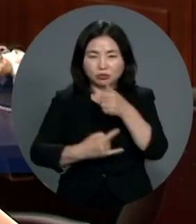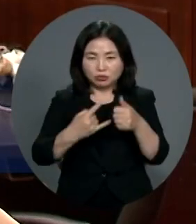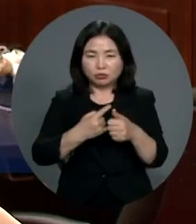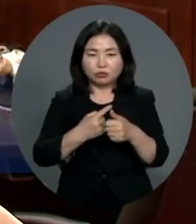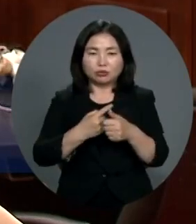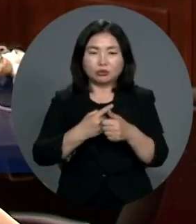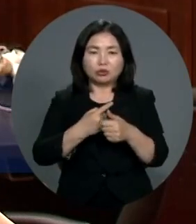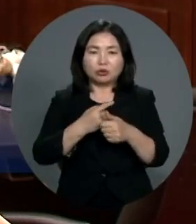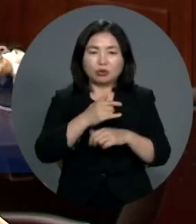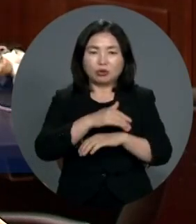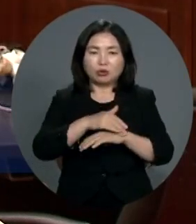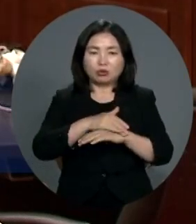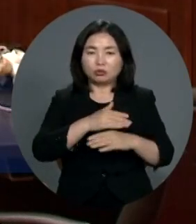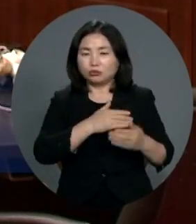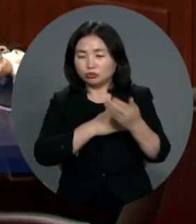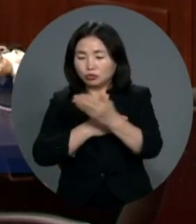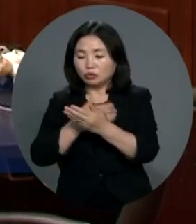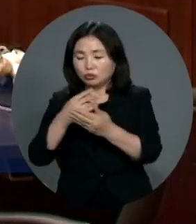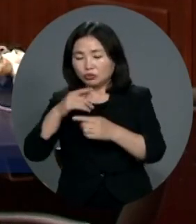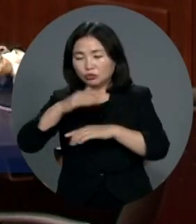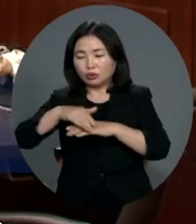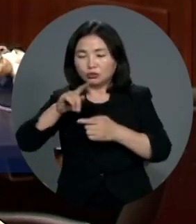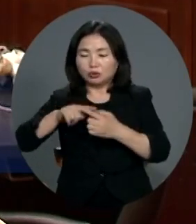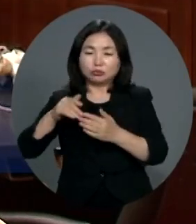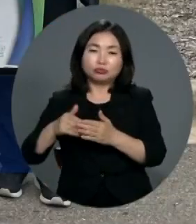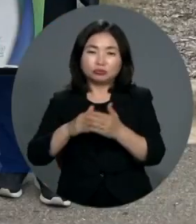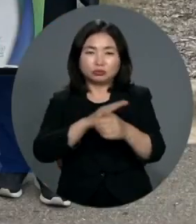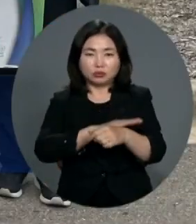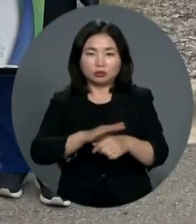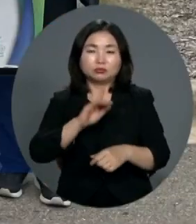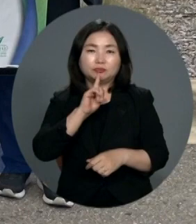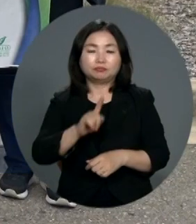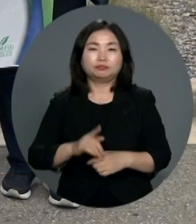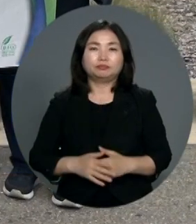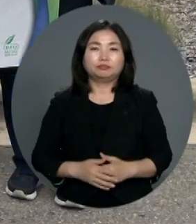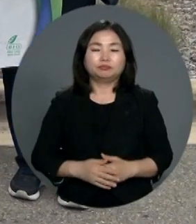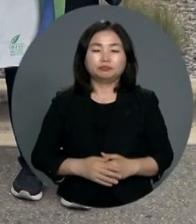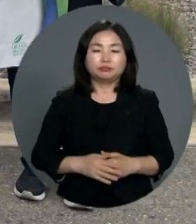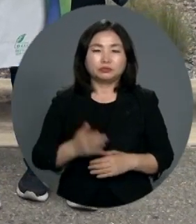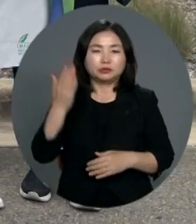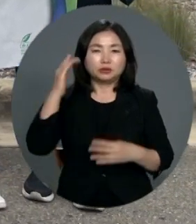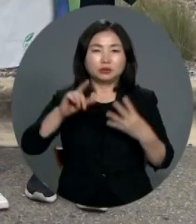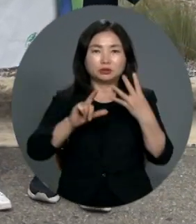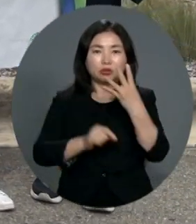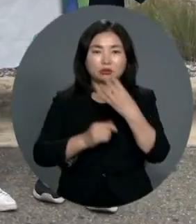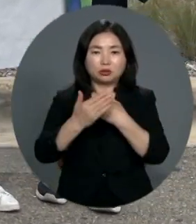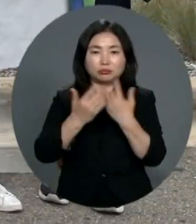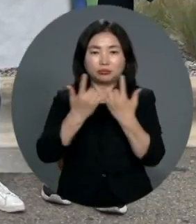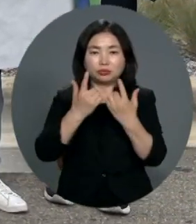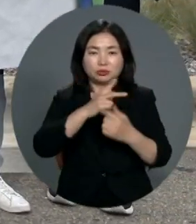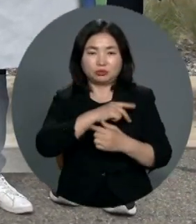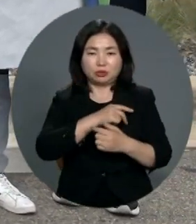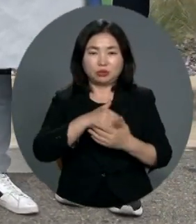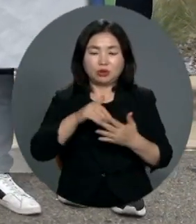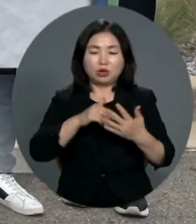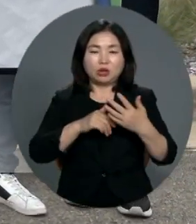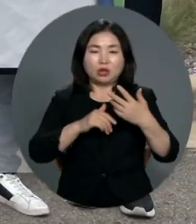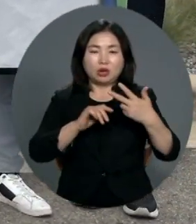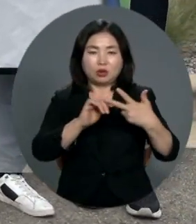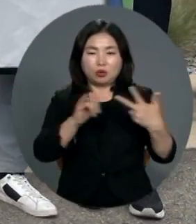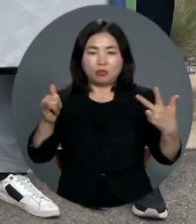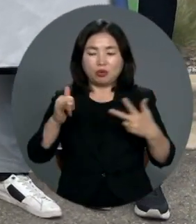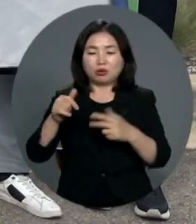가지고 계획대로 추진이 되었습니다. 지난 4월 대구 북구의회 소속 의원